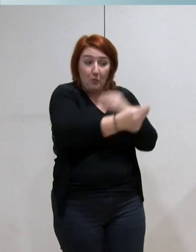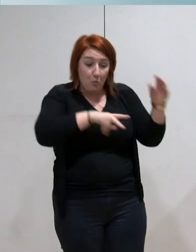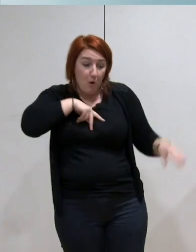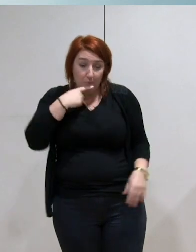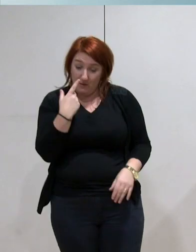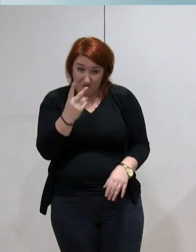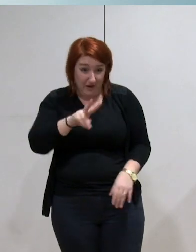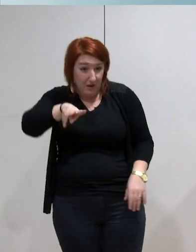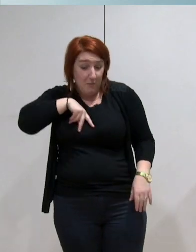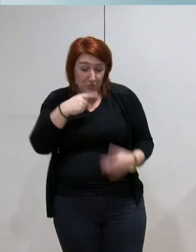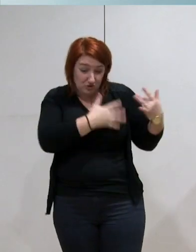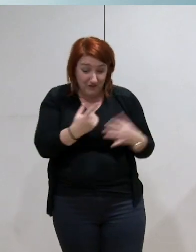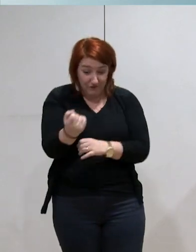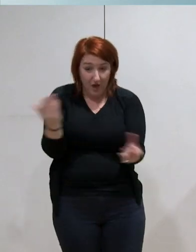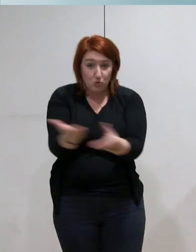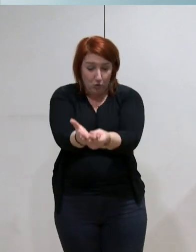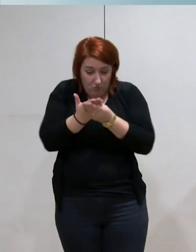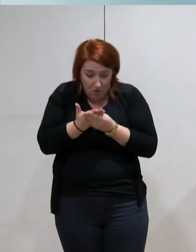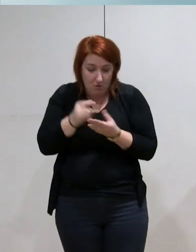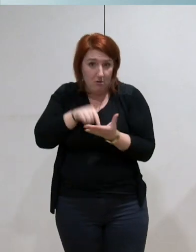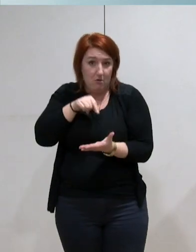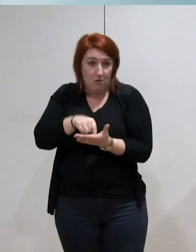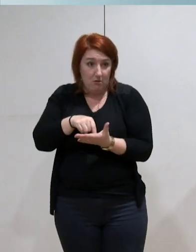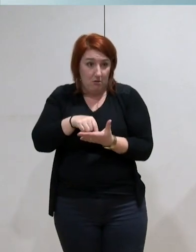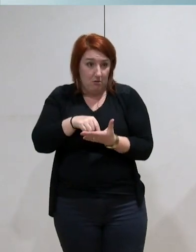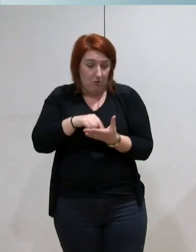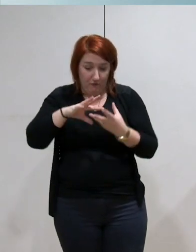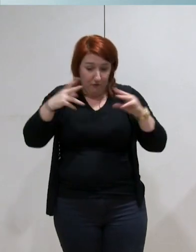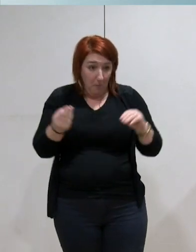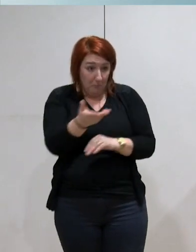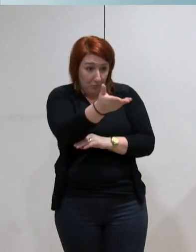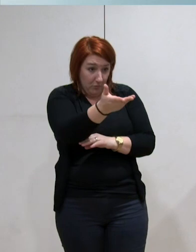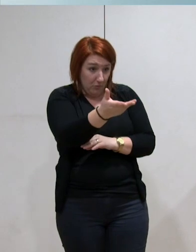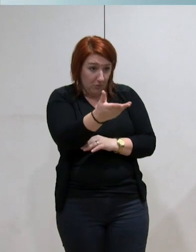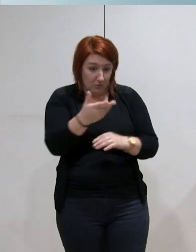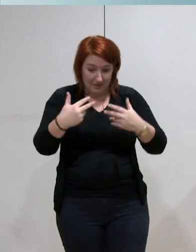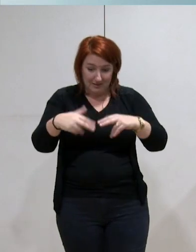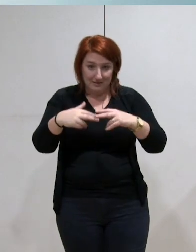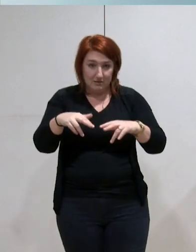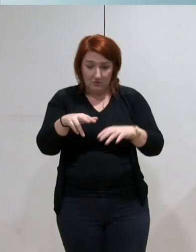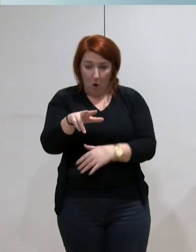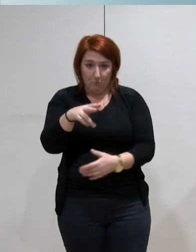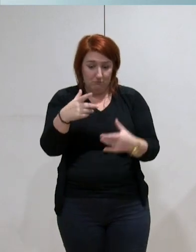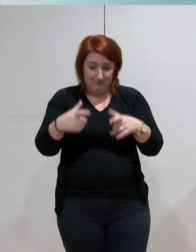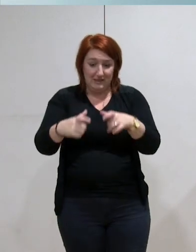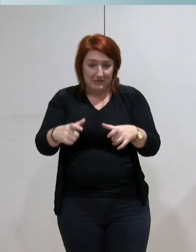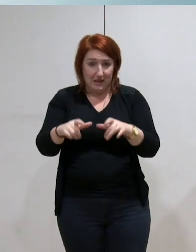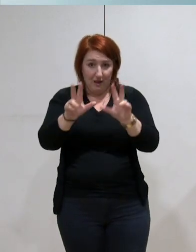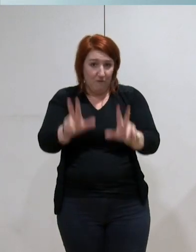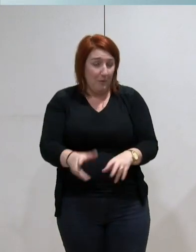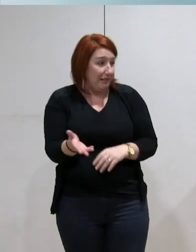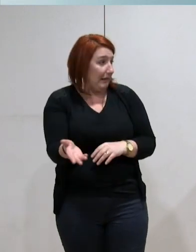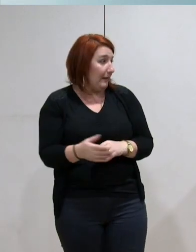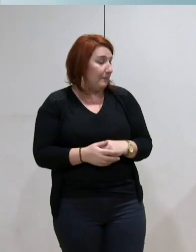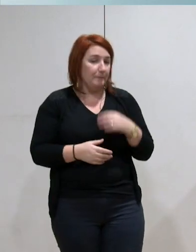pris dans le document qui nous a été distribué et sous forme de vidéo de disquette informatique